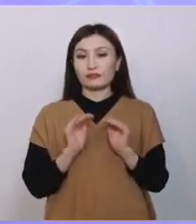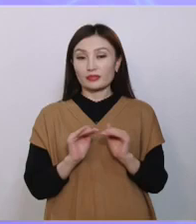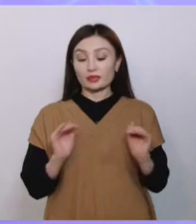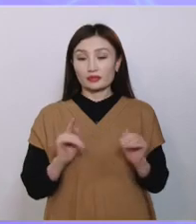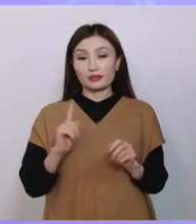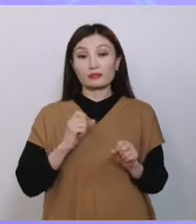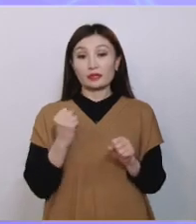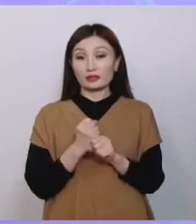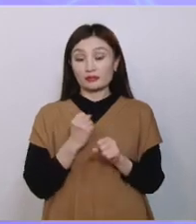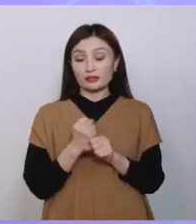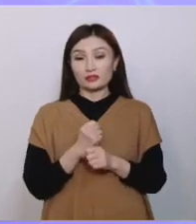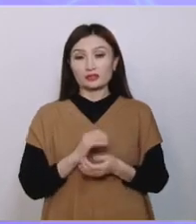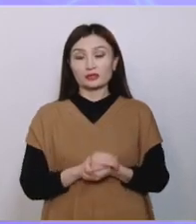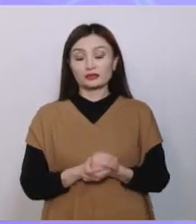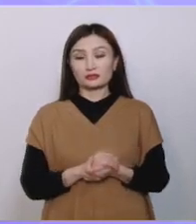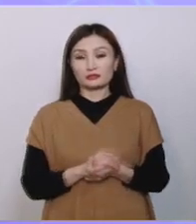Балдар эмне кылып жатышат?